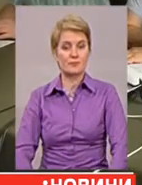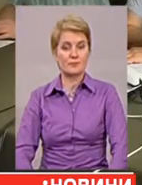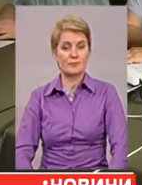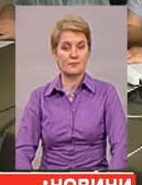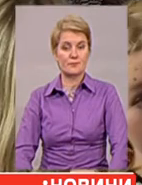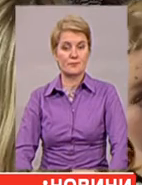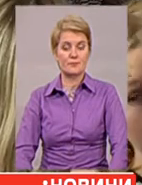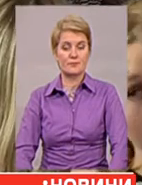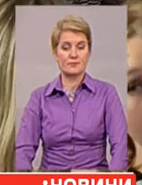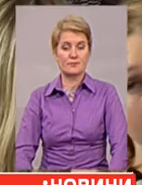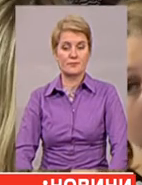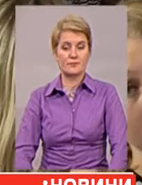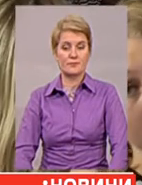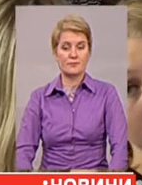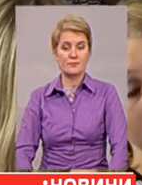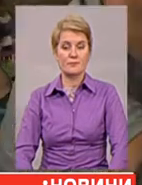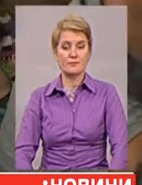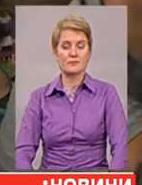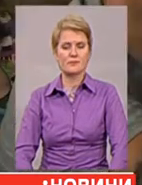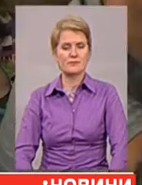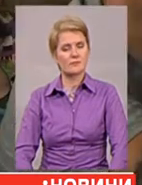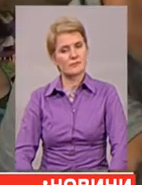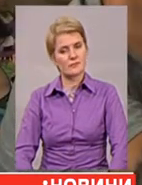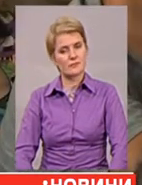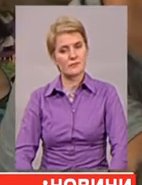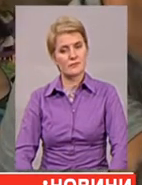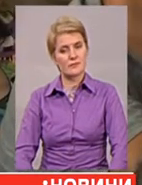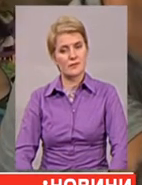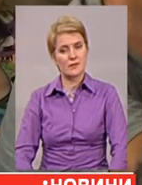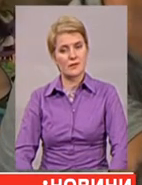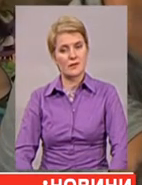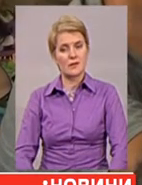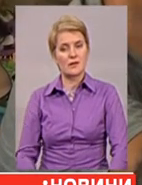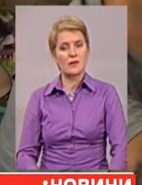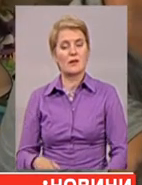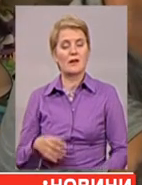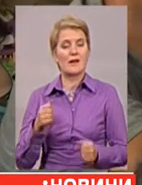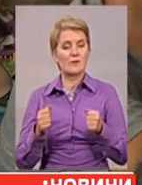провоцируйте. Я своє время на оборудование. От производителей, частників, які займалися производством.